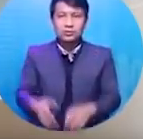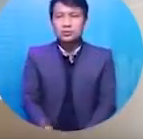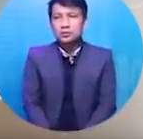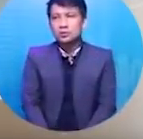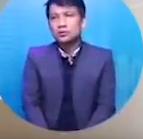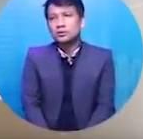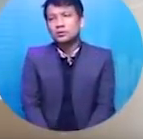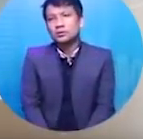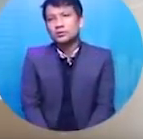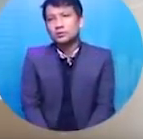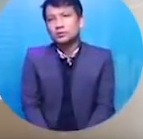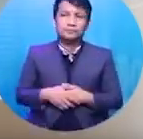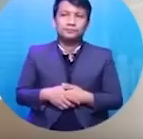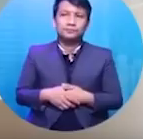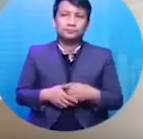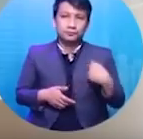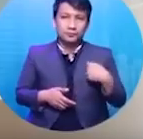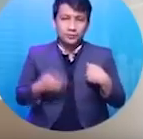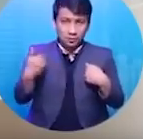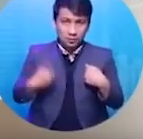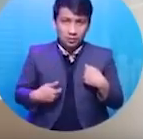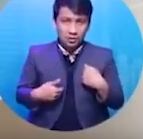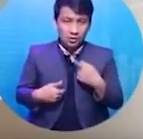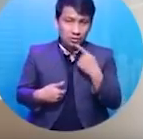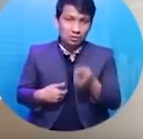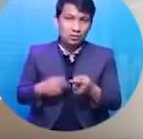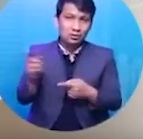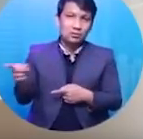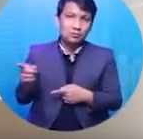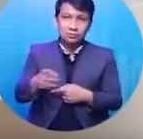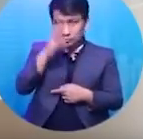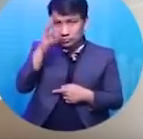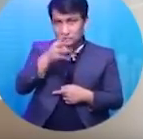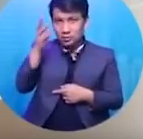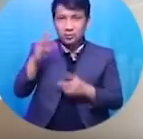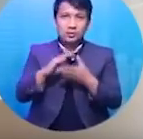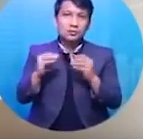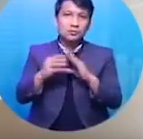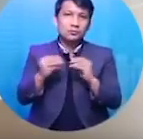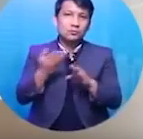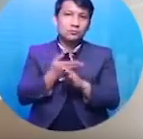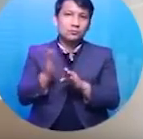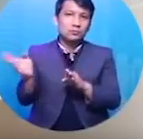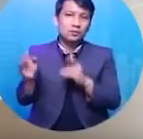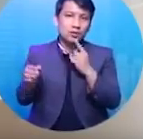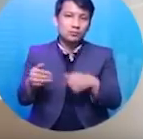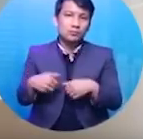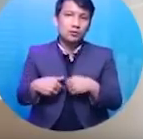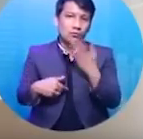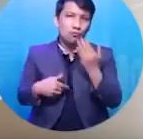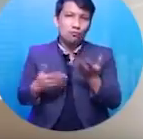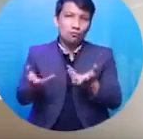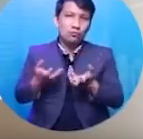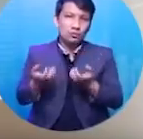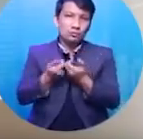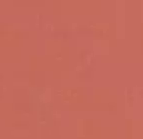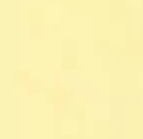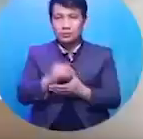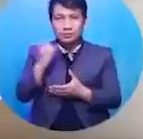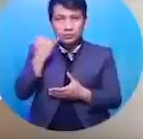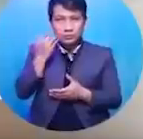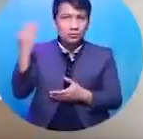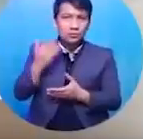Ay, sir, wala po ako magagawa. Sige po. Masasabi ko lang po, yan po ay gumagawa lang ng talagang paraan para ako maano sa kanya. Gusto lang niya, humiwalay siya akin talaga